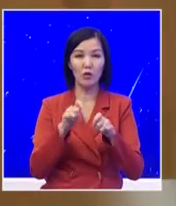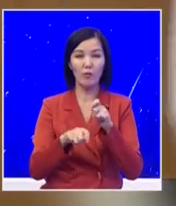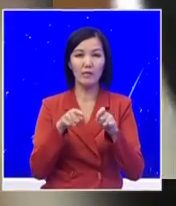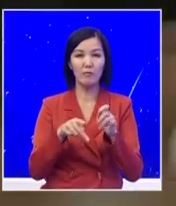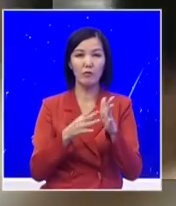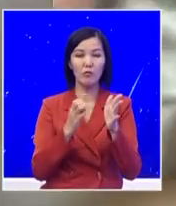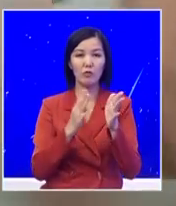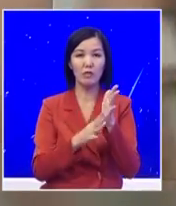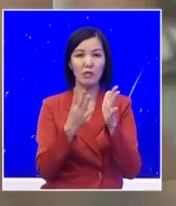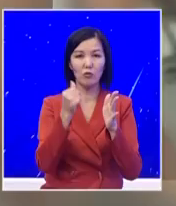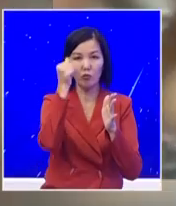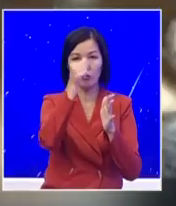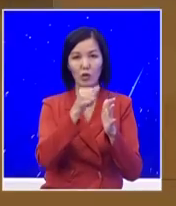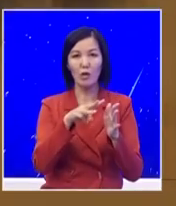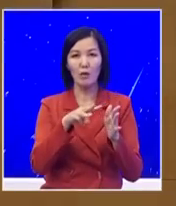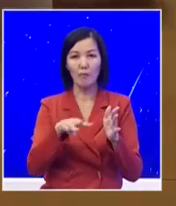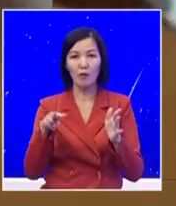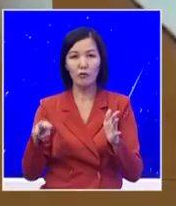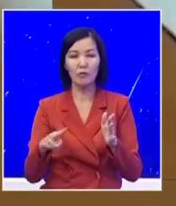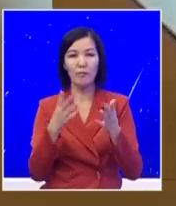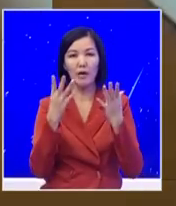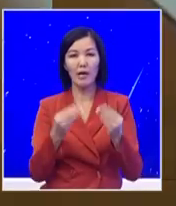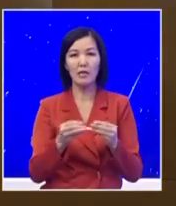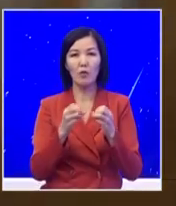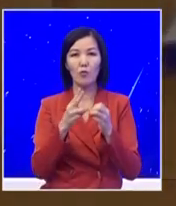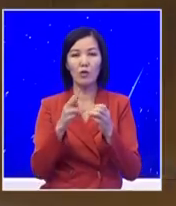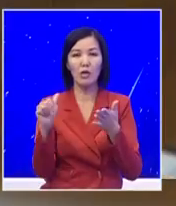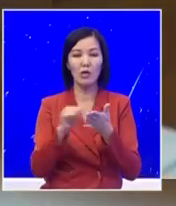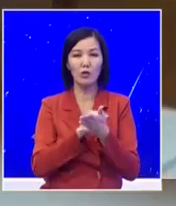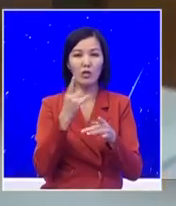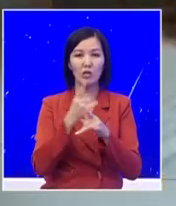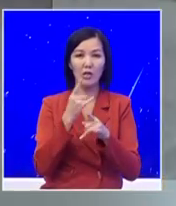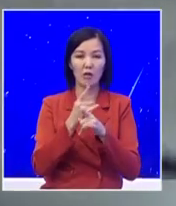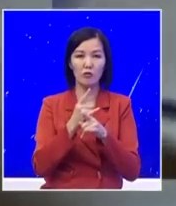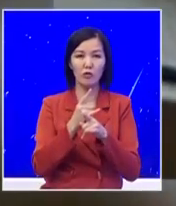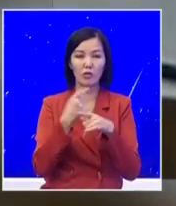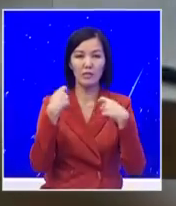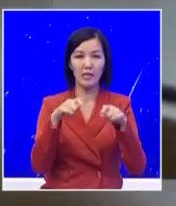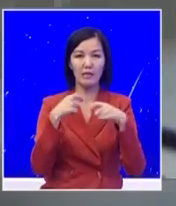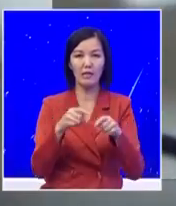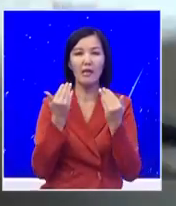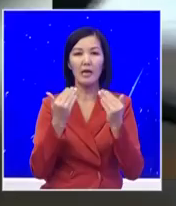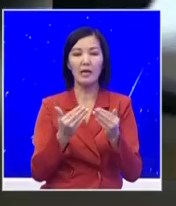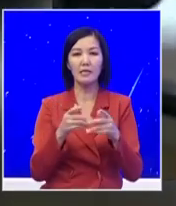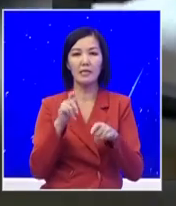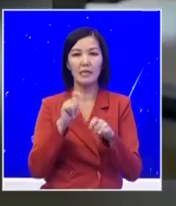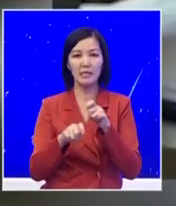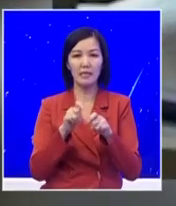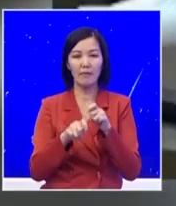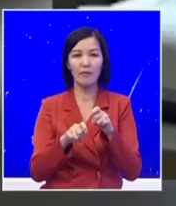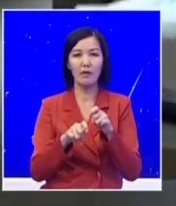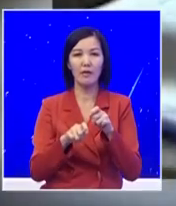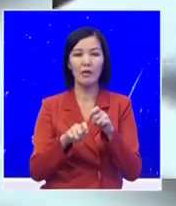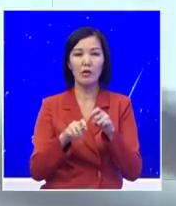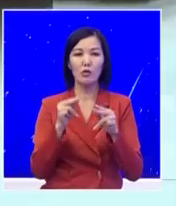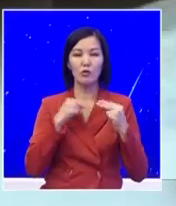туған азаматша маусым айынан бастап бүгінгі дейін 12-ге жуық құжат жасап өткізген анықталды. Қазір осы іске қатысты сот алды тергеу